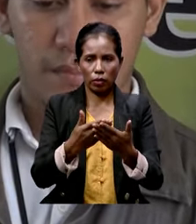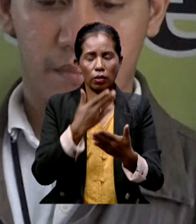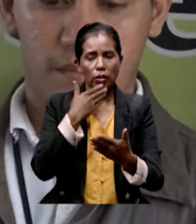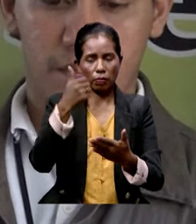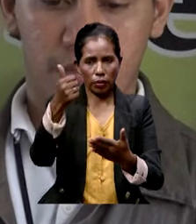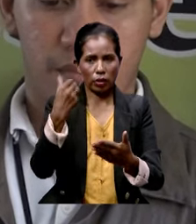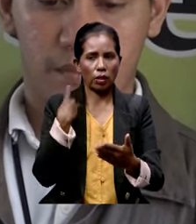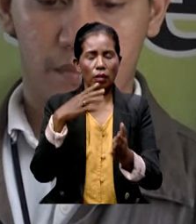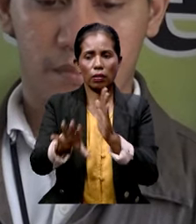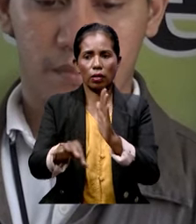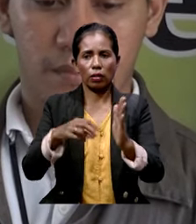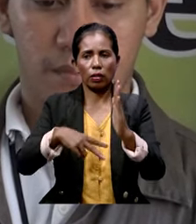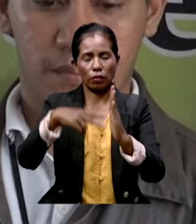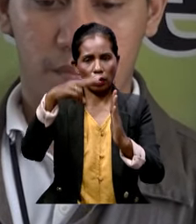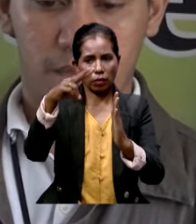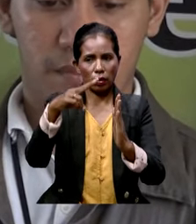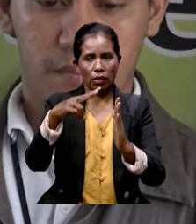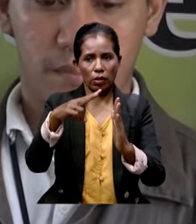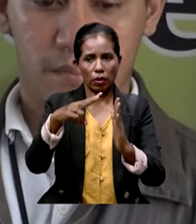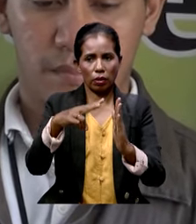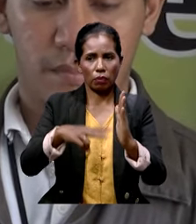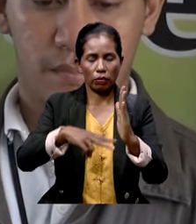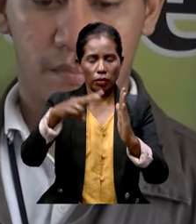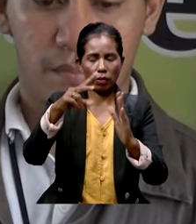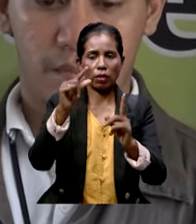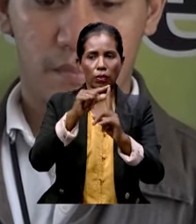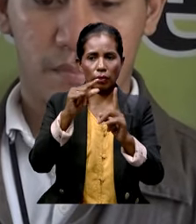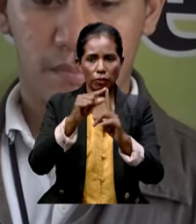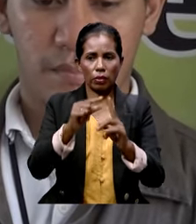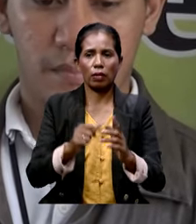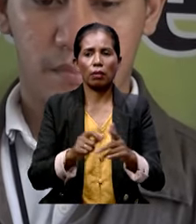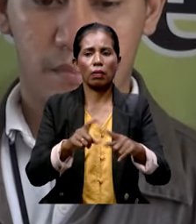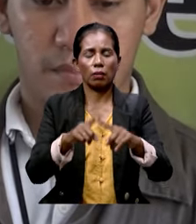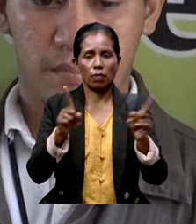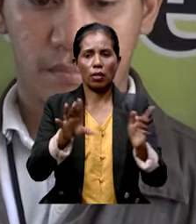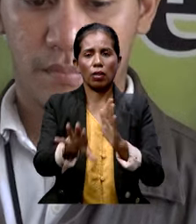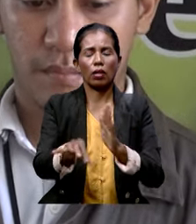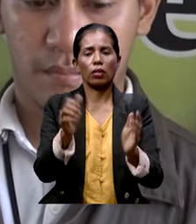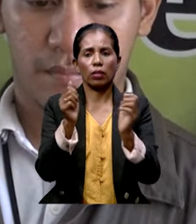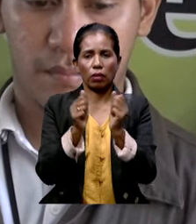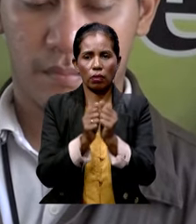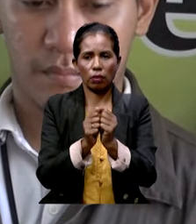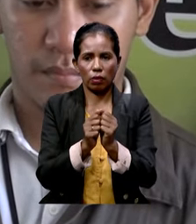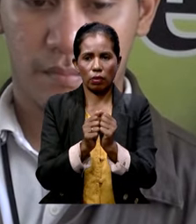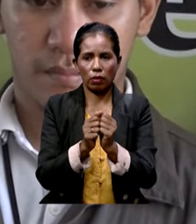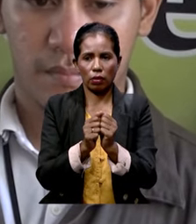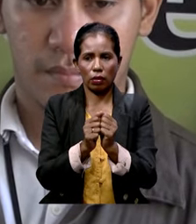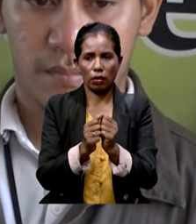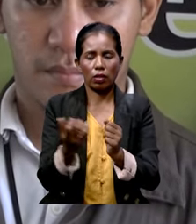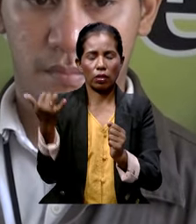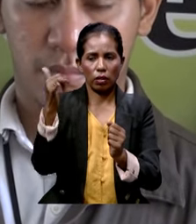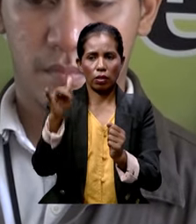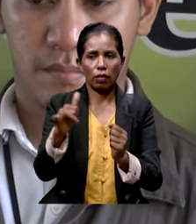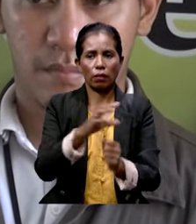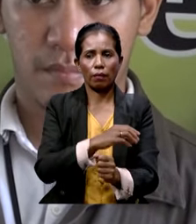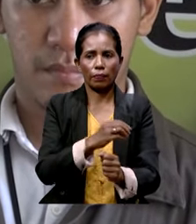ami etang ho valor de, valor de fuandet, nebe etang ho, ho, ho sirnian kari,